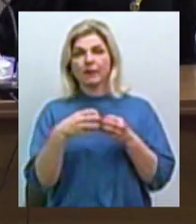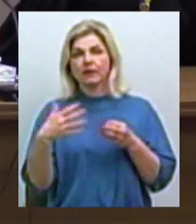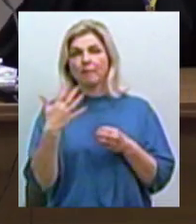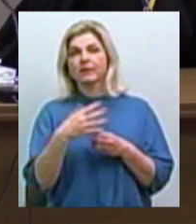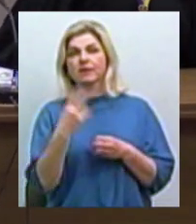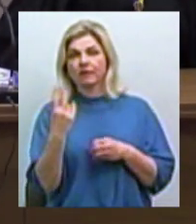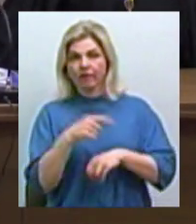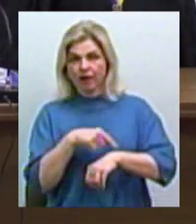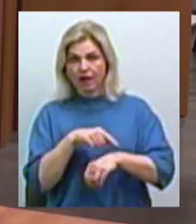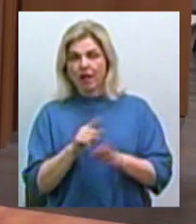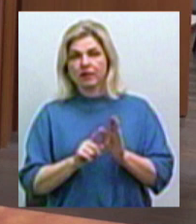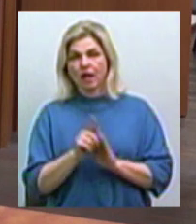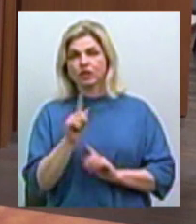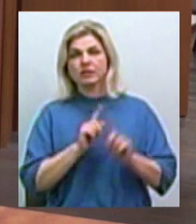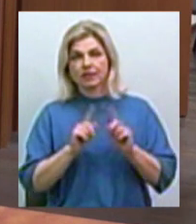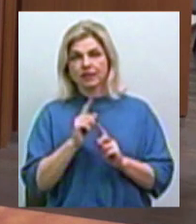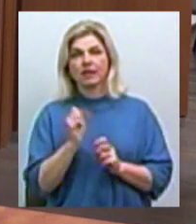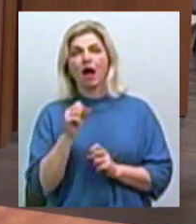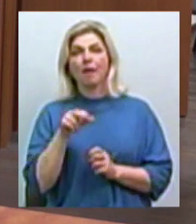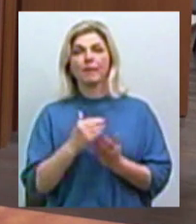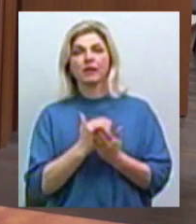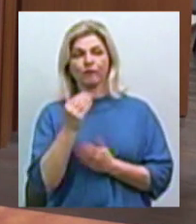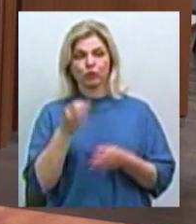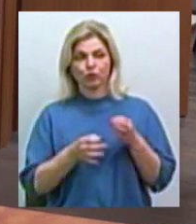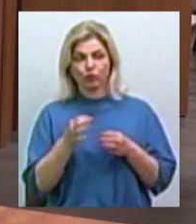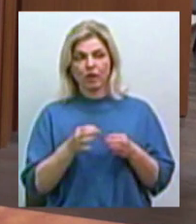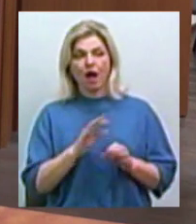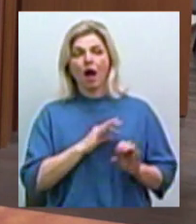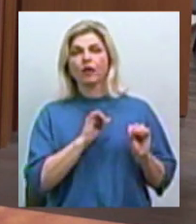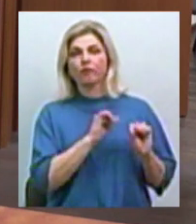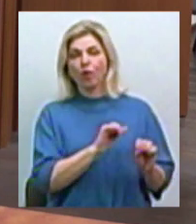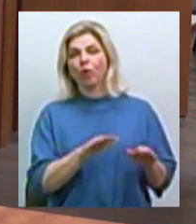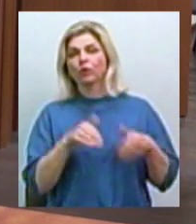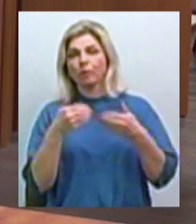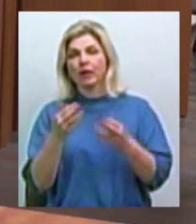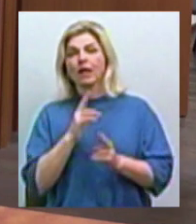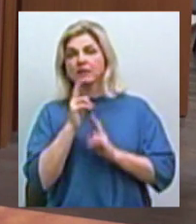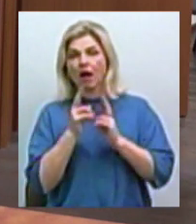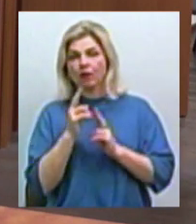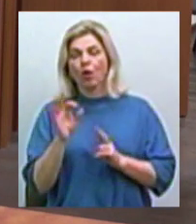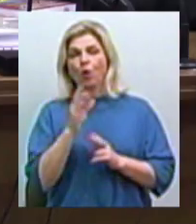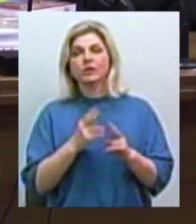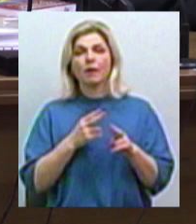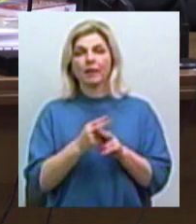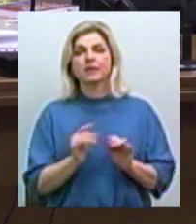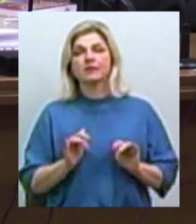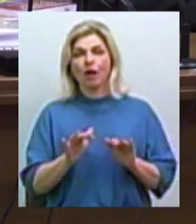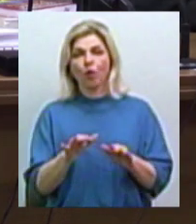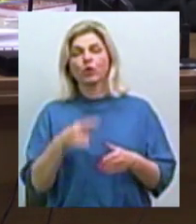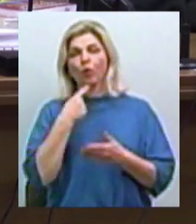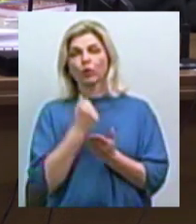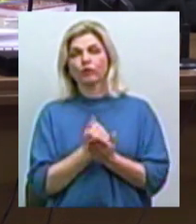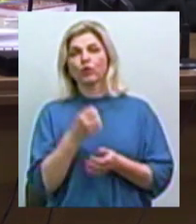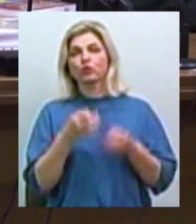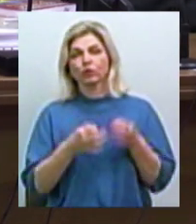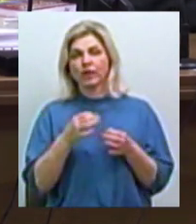розпочали засідання апеляційного суду в Миколаєві. Адвокатка Тетяна Гриненко звернулася з апеляційною скаргою щодо запобіжного заходу, прийнятого суддею